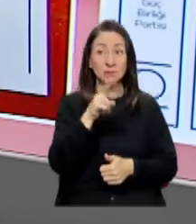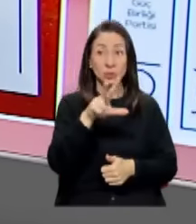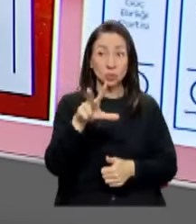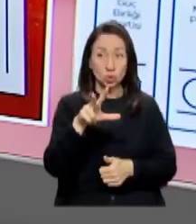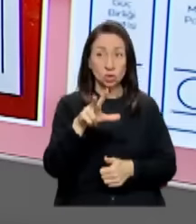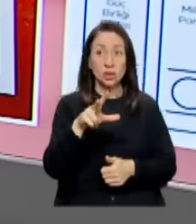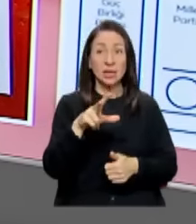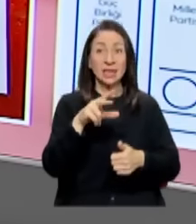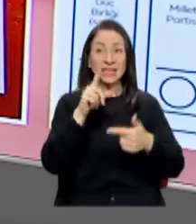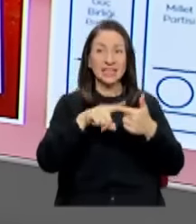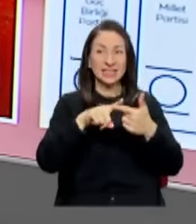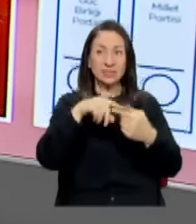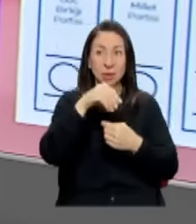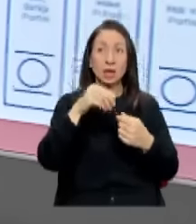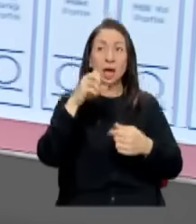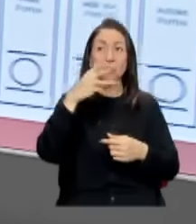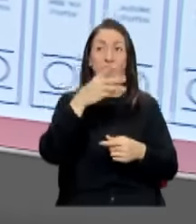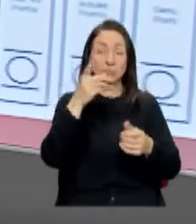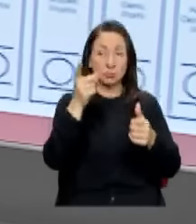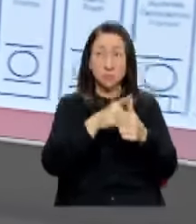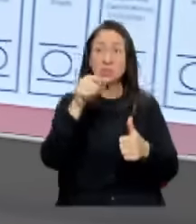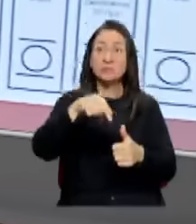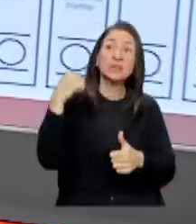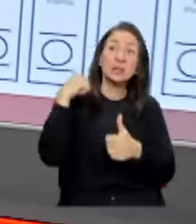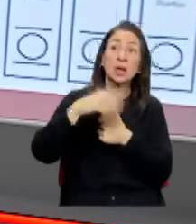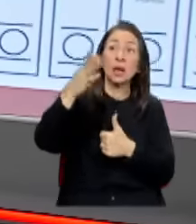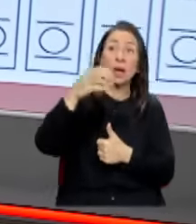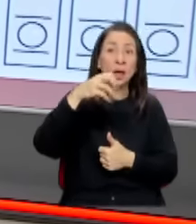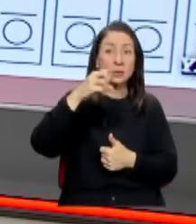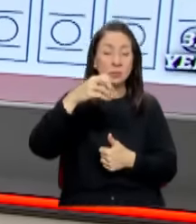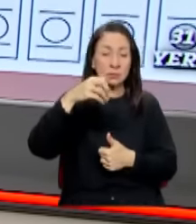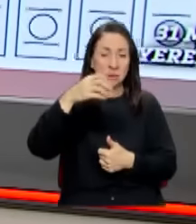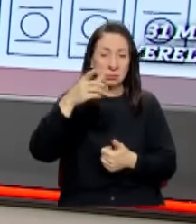2023 Tayyip Erdoğan başta. Burada şimdi gene.